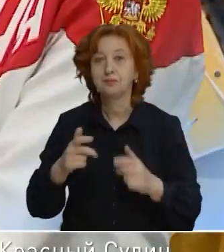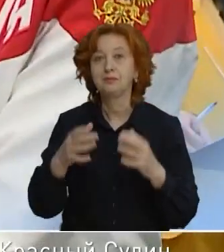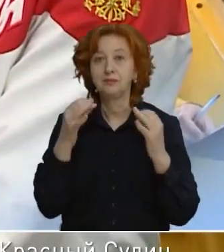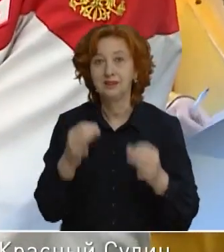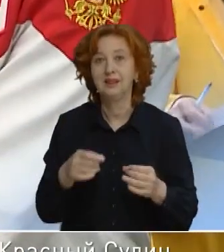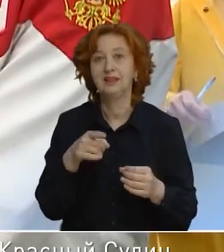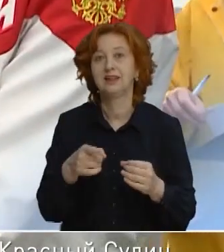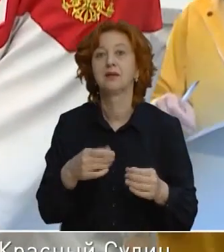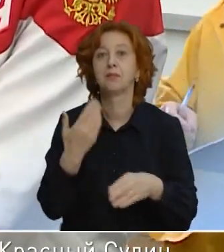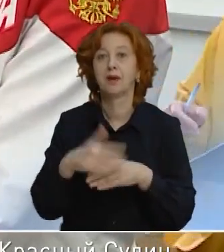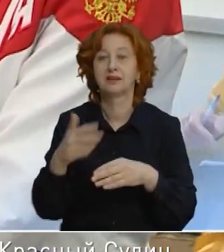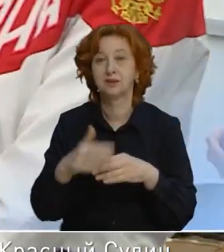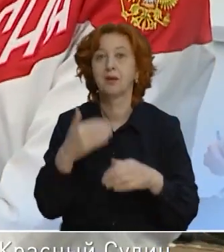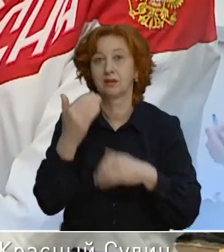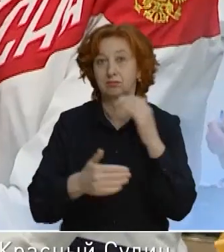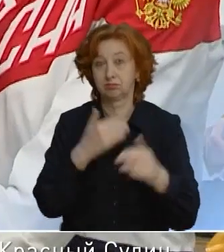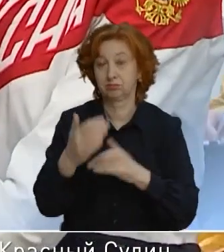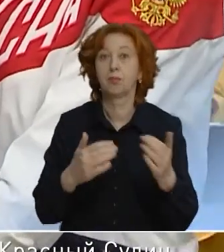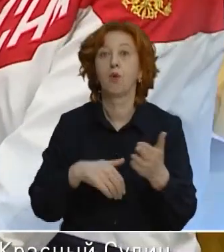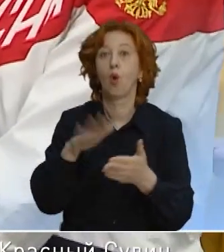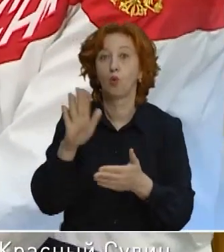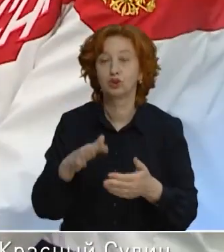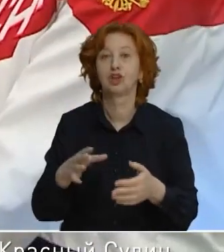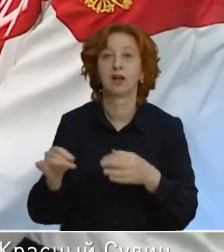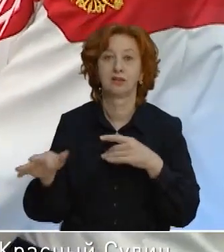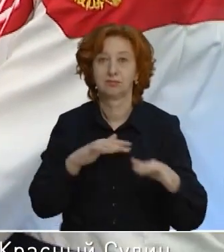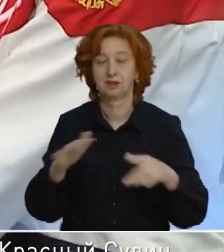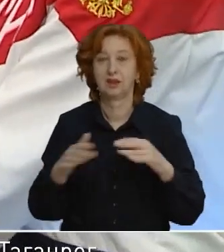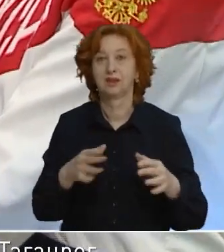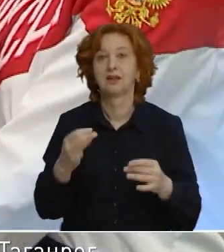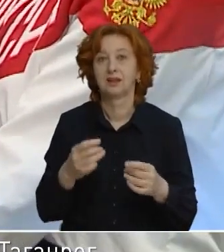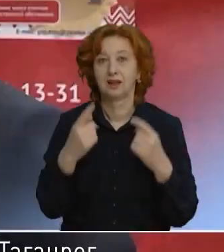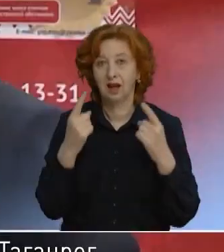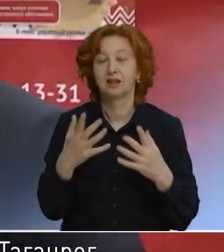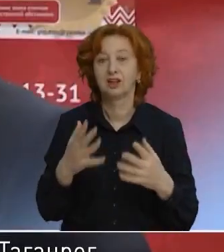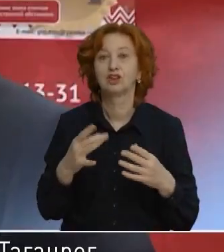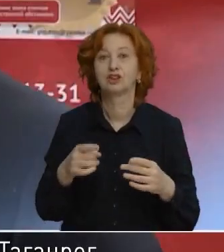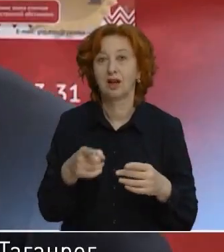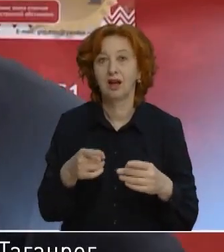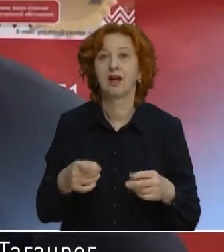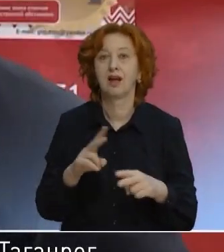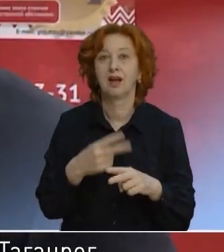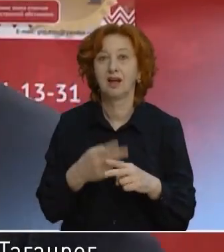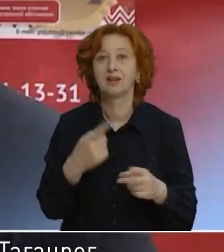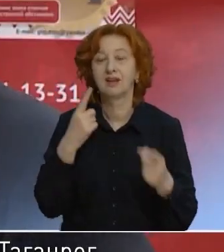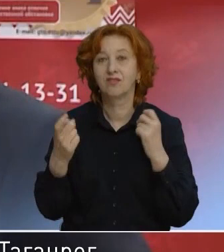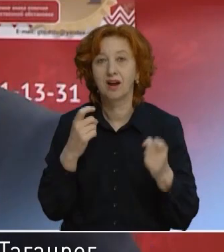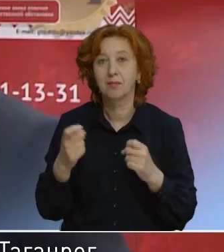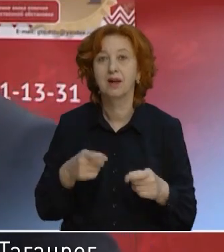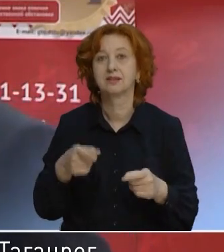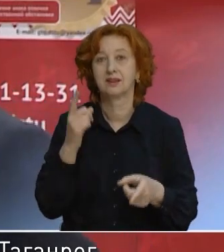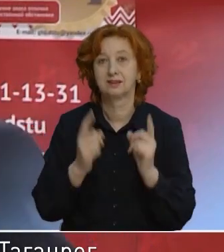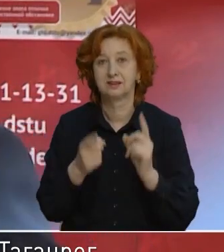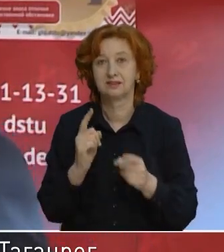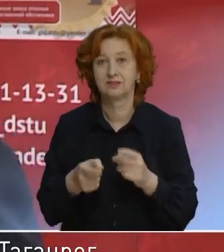ГТО. Вот это первый шаг сегодня мы сделали. Когда эта команда, рождается какой-то командный дух, и